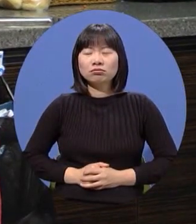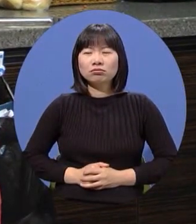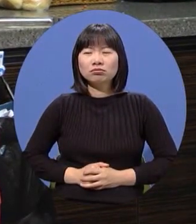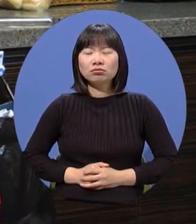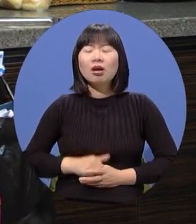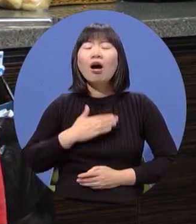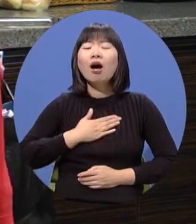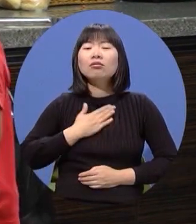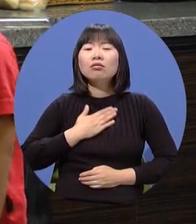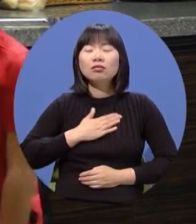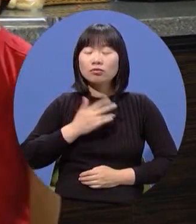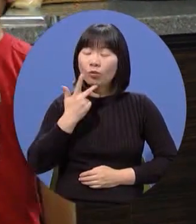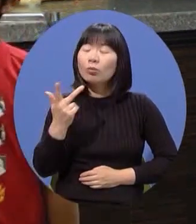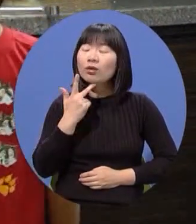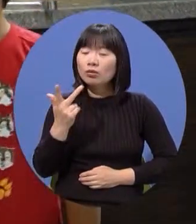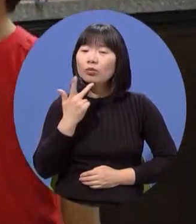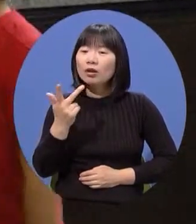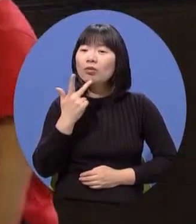알겠어, 7살